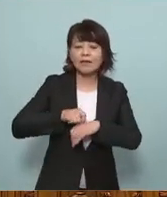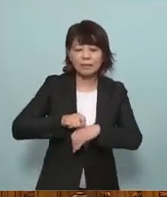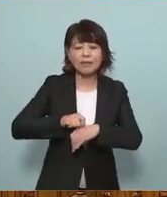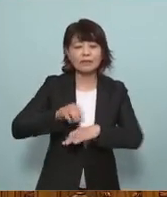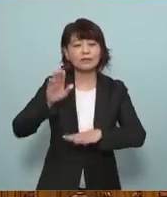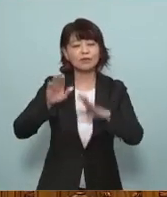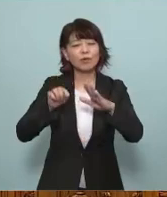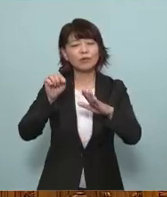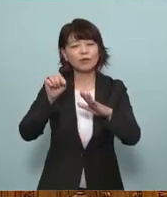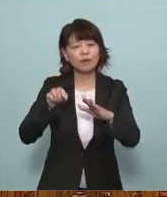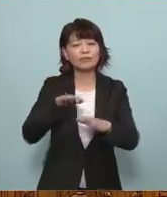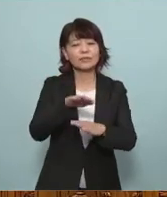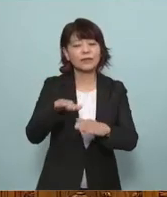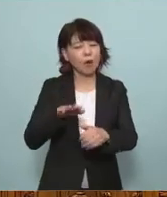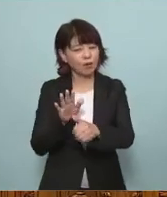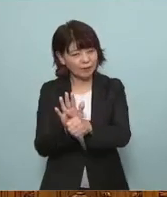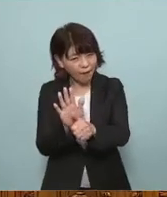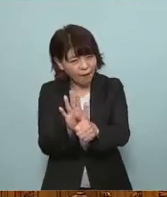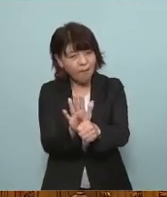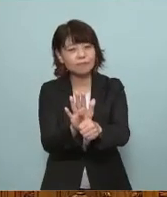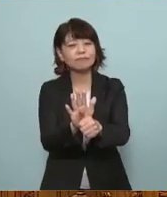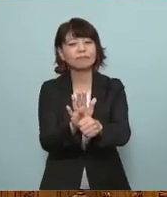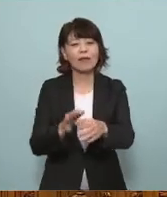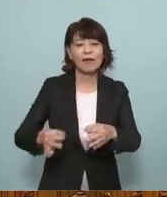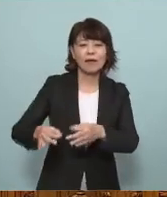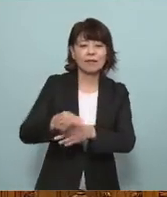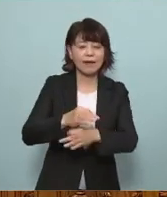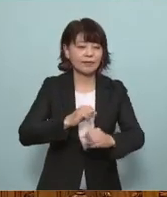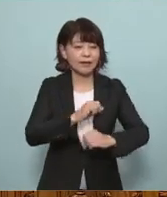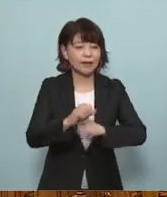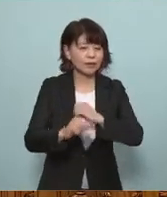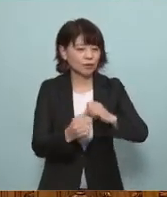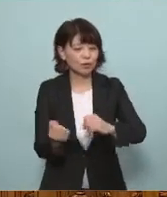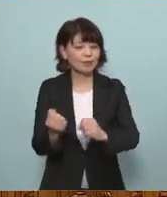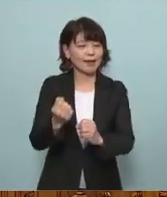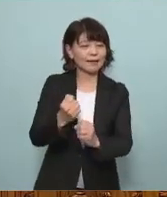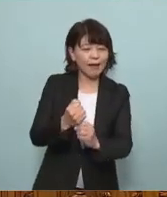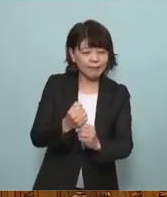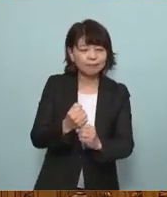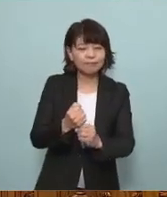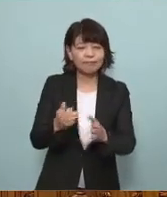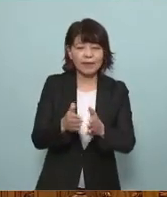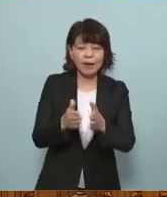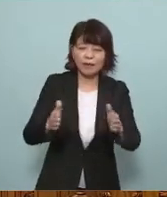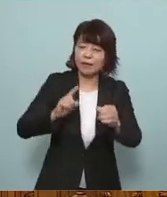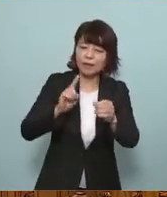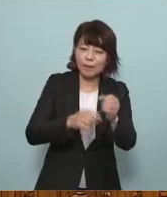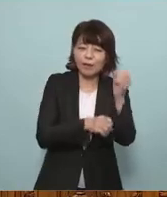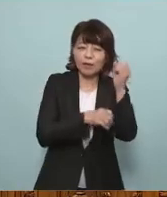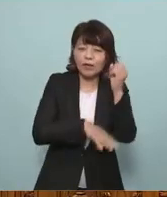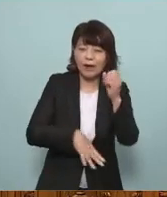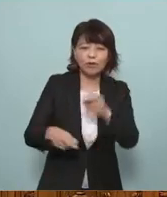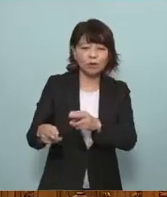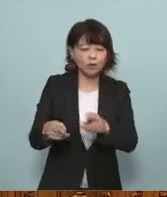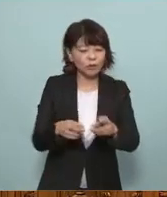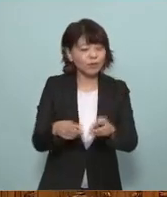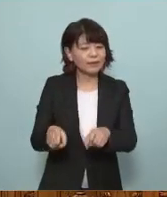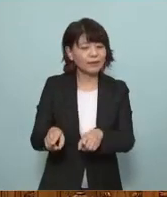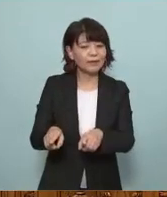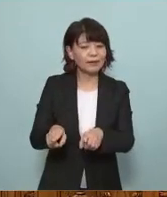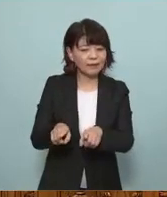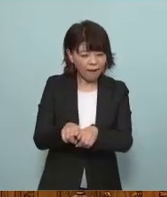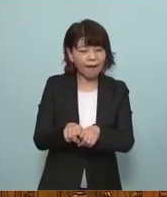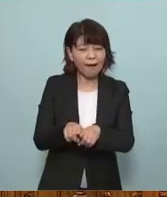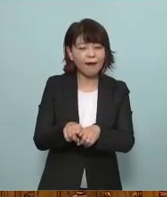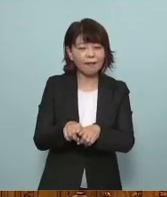々を全力でお支えし、経済活動の再開、拡大に向けた基盤を整えていただきながら、傷